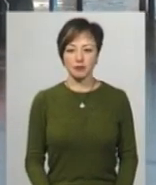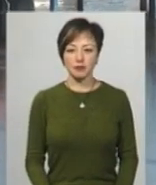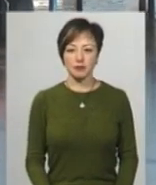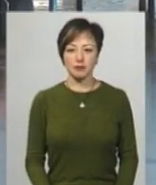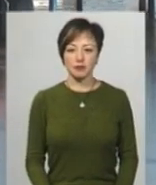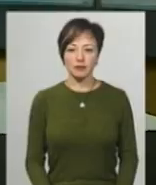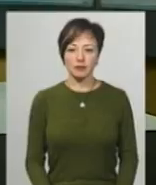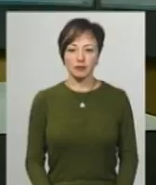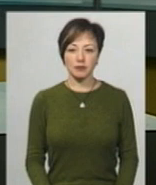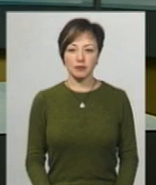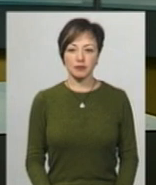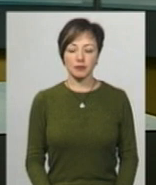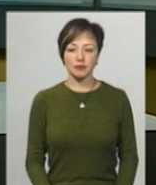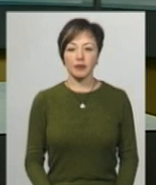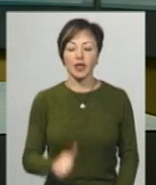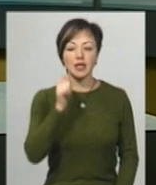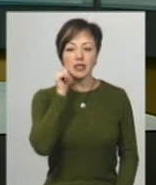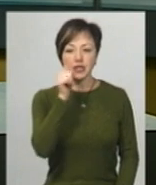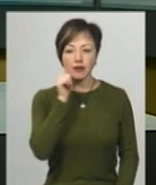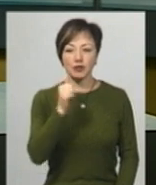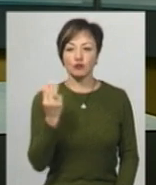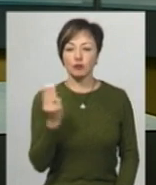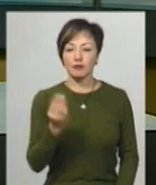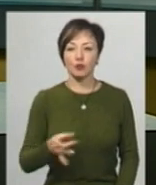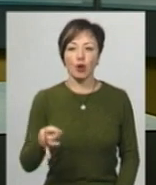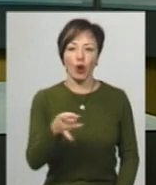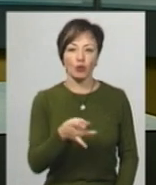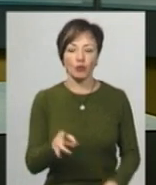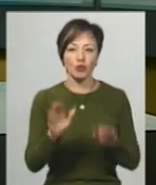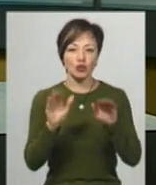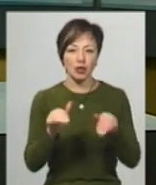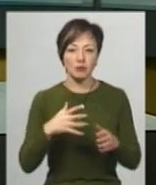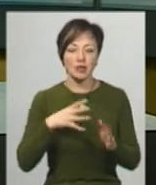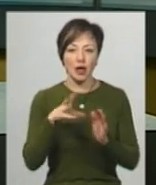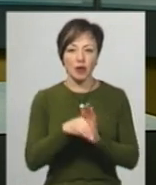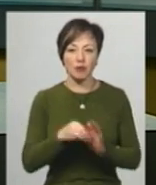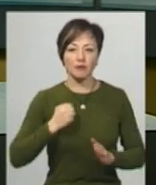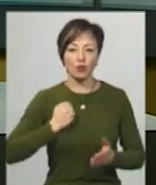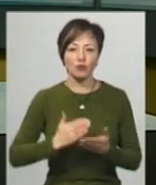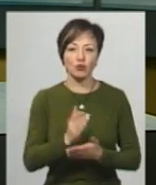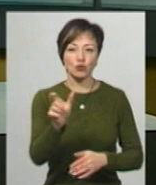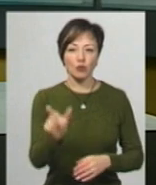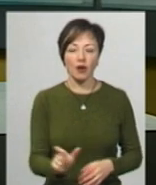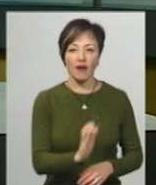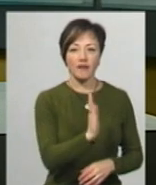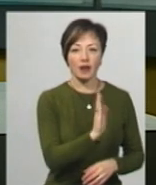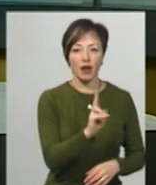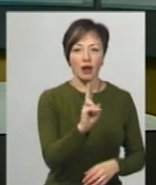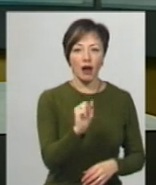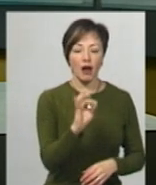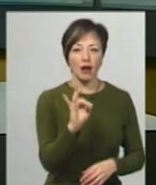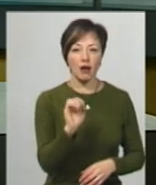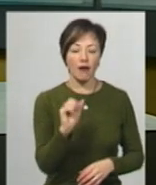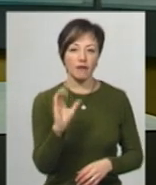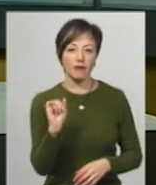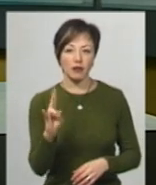Хмельницький. Завтра у Шепетівському районі прощатимуться із загиблим військовослужбовцем Віталієм Караваном. Про це